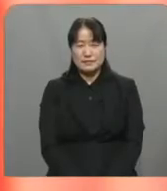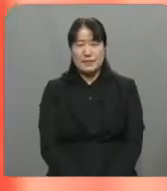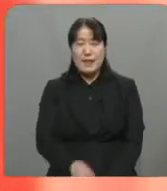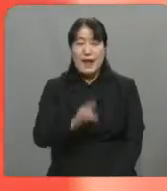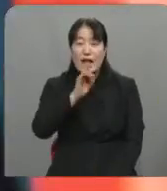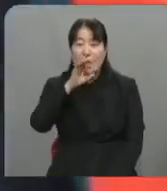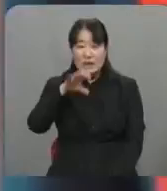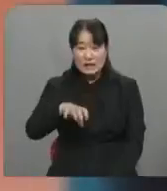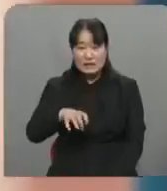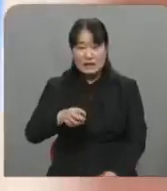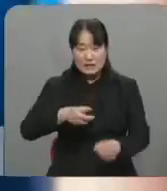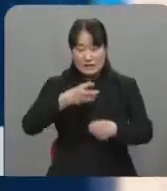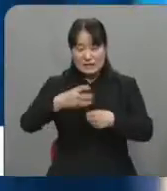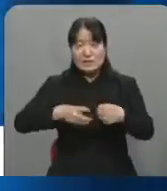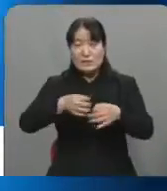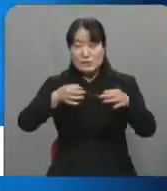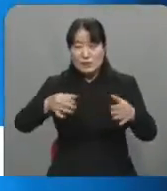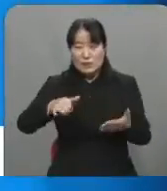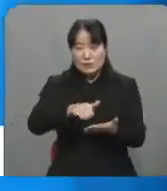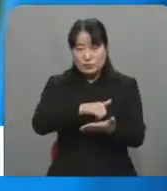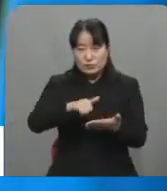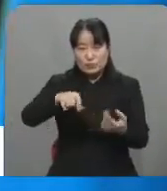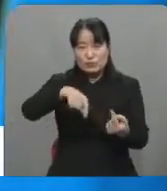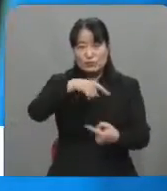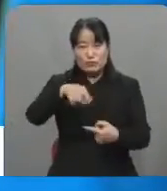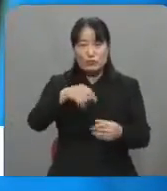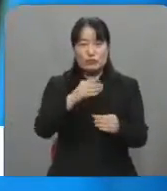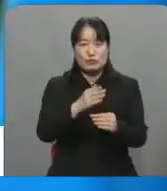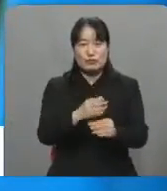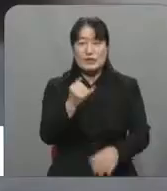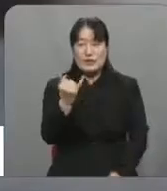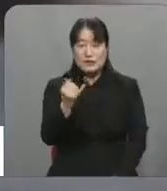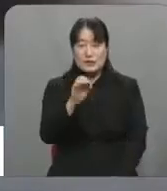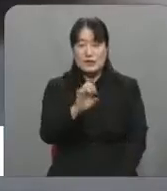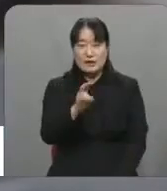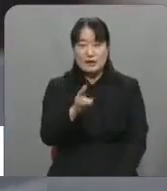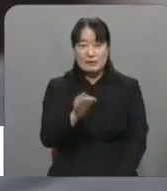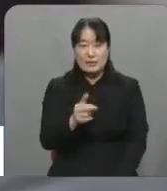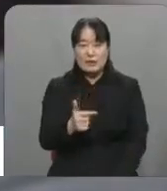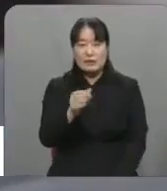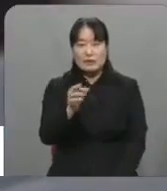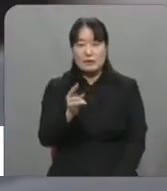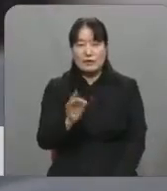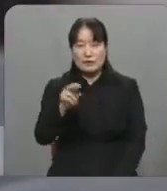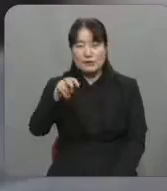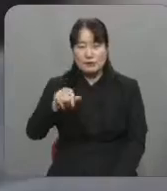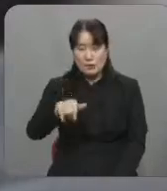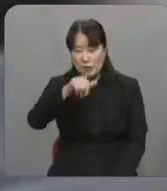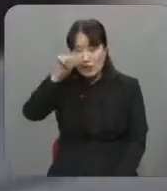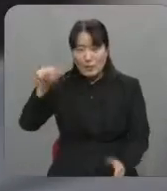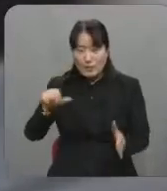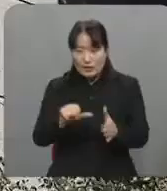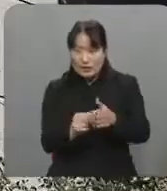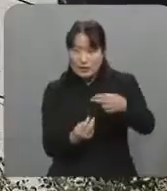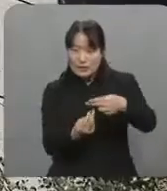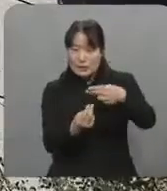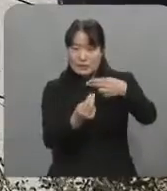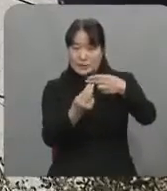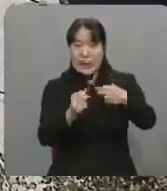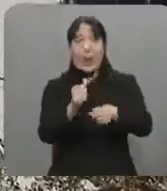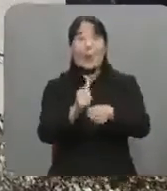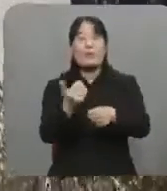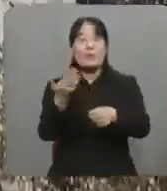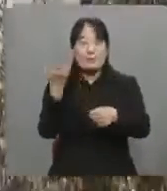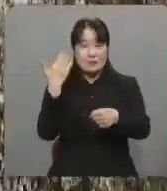강릉에서 30년 동안 세탁소를 운영하고 있는 편 영숙 십니다 평생 모은 돈으로 5년전에 상가 건물을 마련해